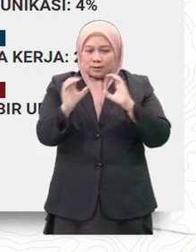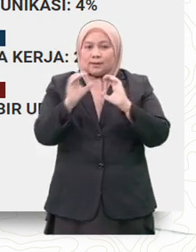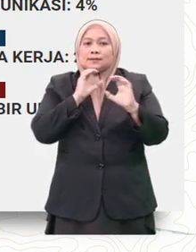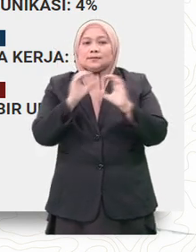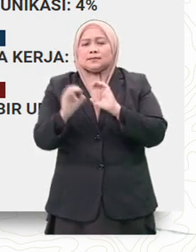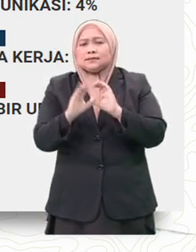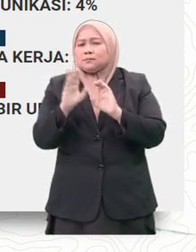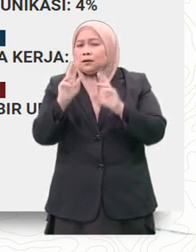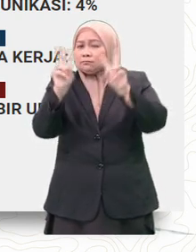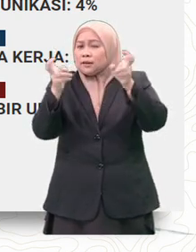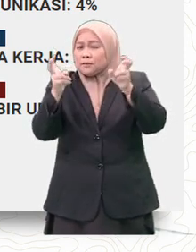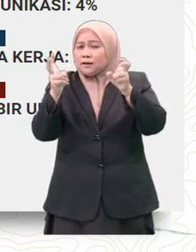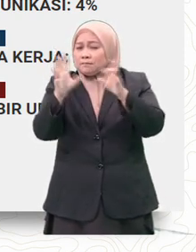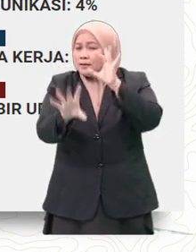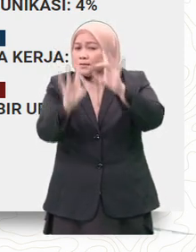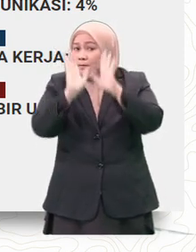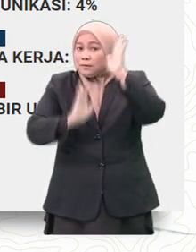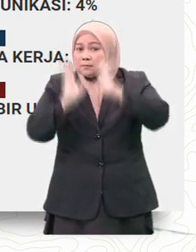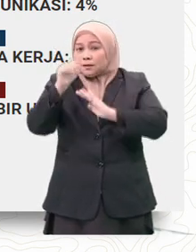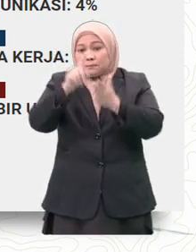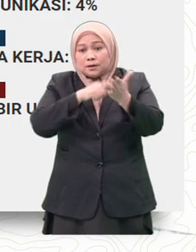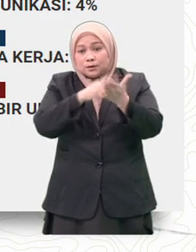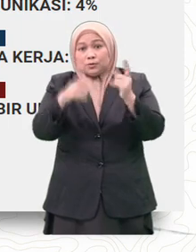mengangkat tim memiliki memilih